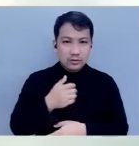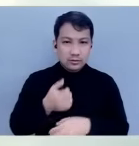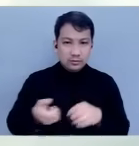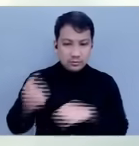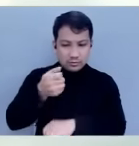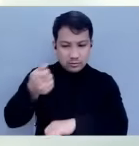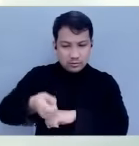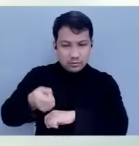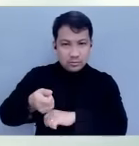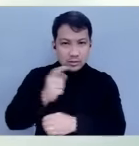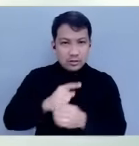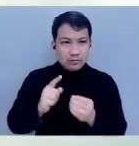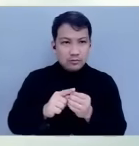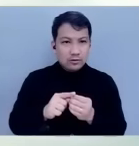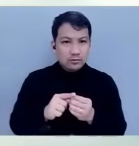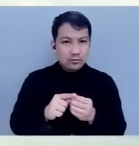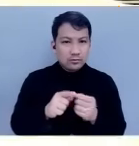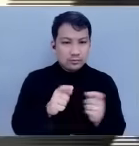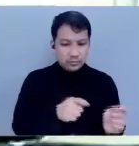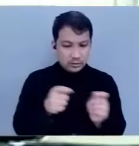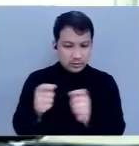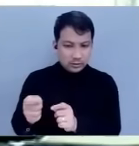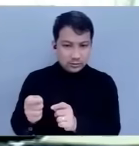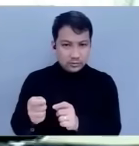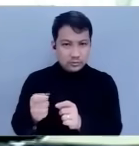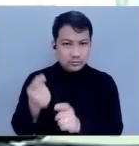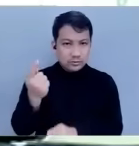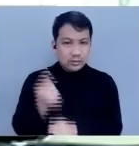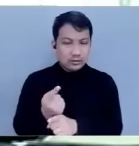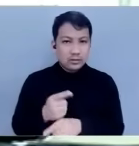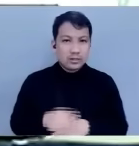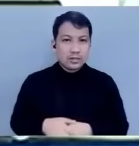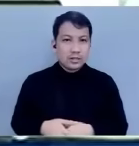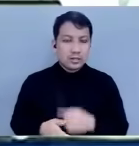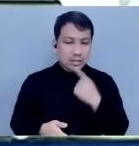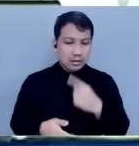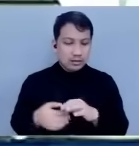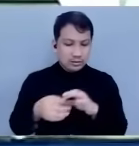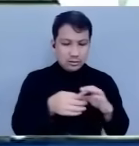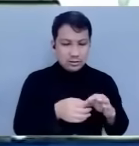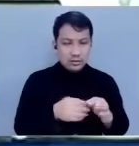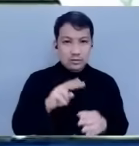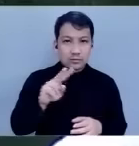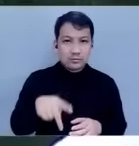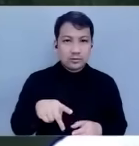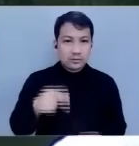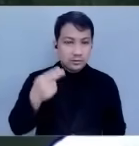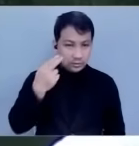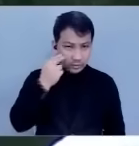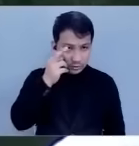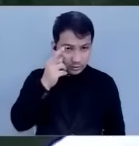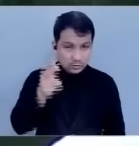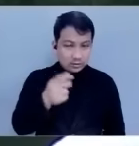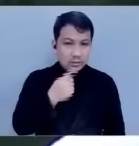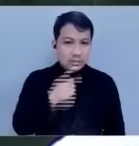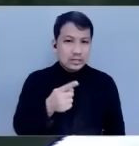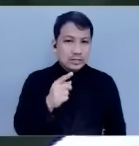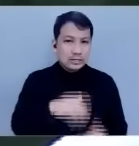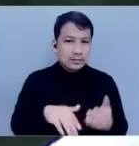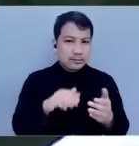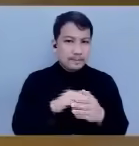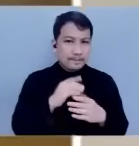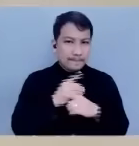kwestiyonin ang legalidad ng paglipat ng pondo. Ang kaalyado ni VP Sara na si Attorney Harry Roque agad ding